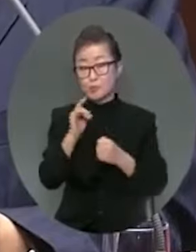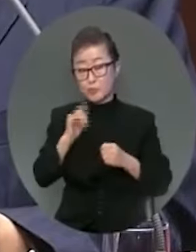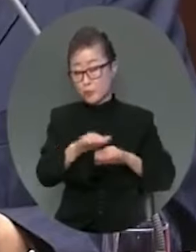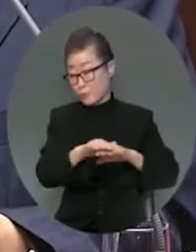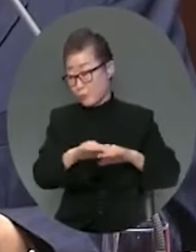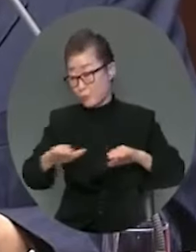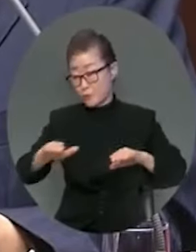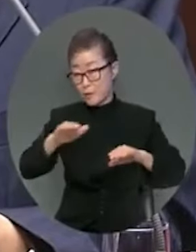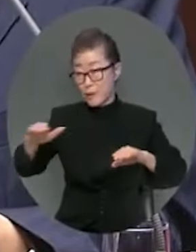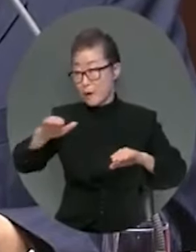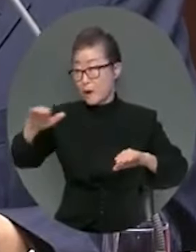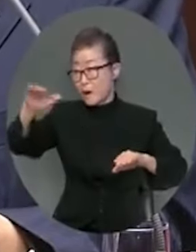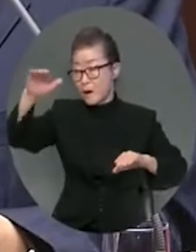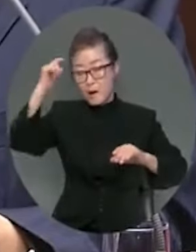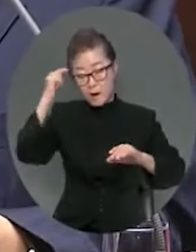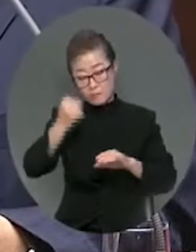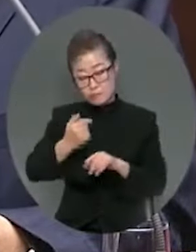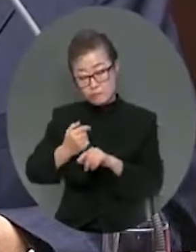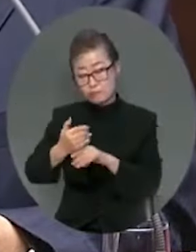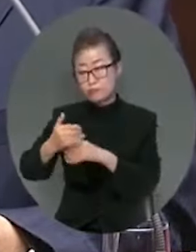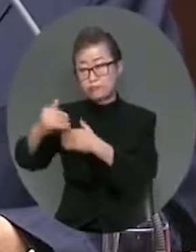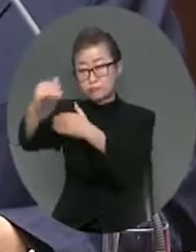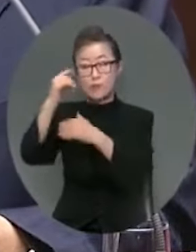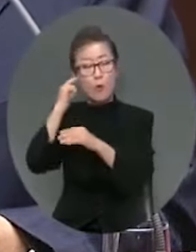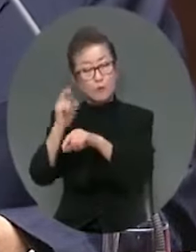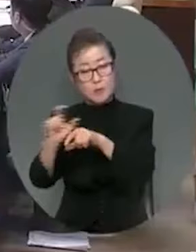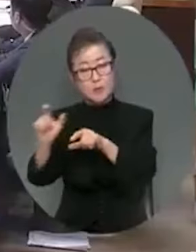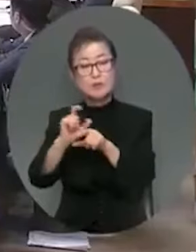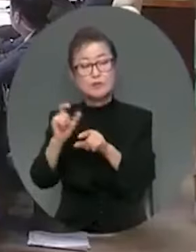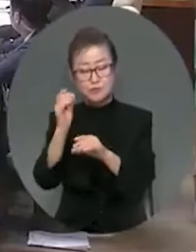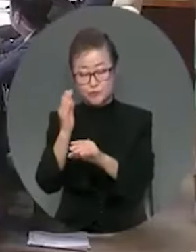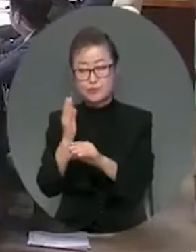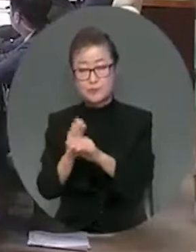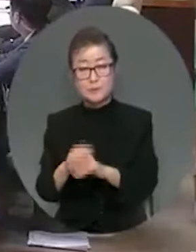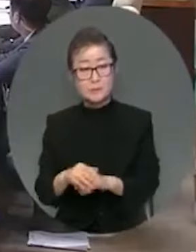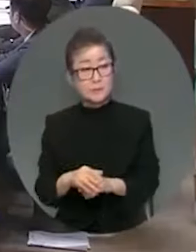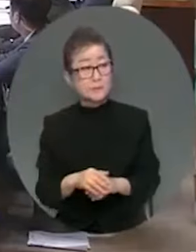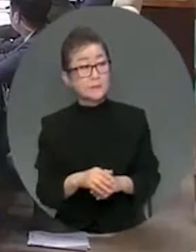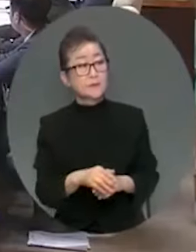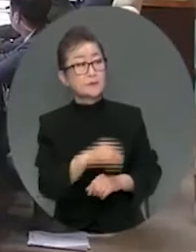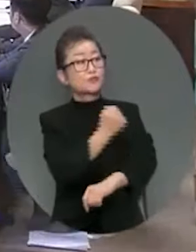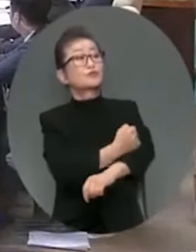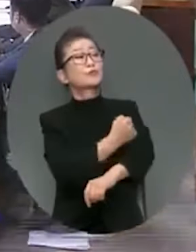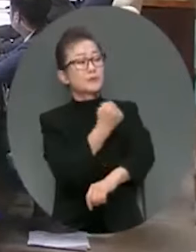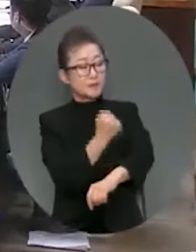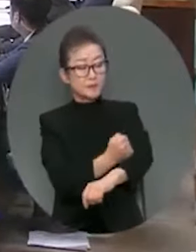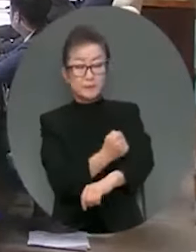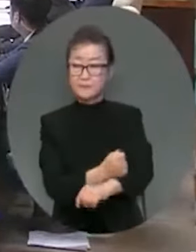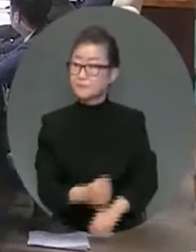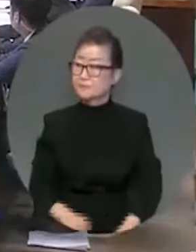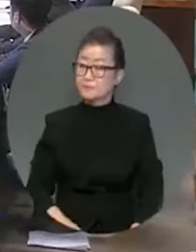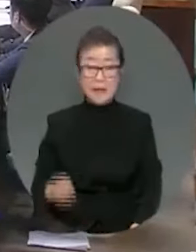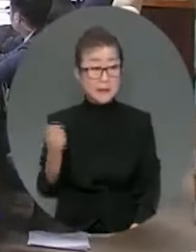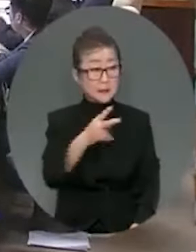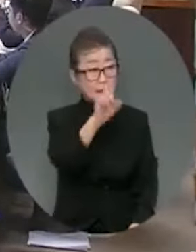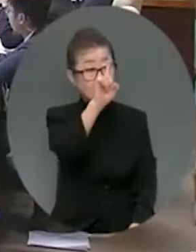많이 하고 있습니다. 네, 수고했습니다. 다시 한번 또 총리 나오세요.